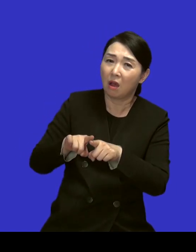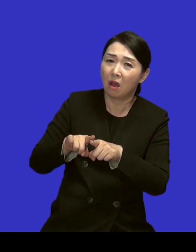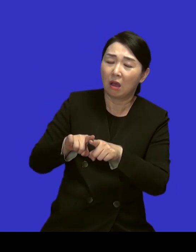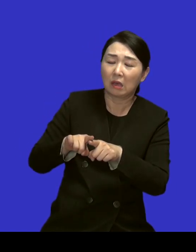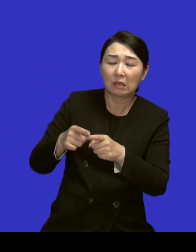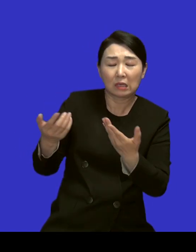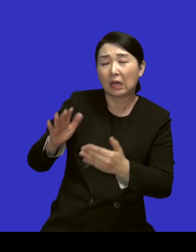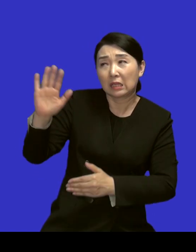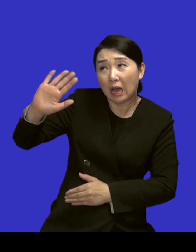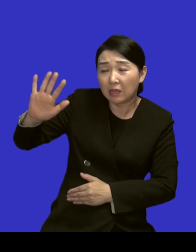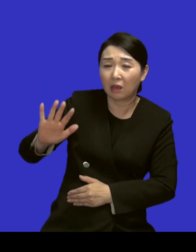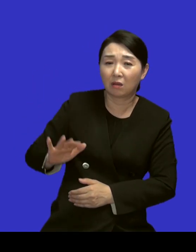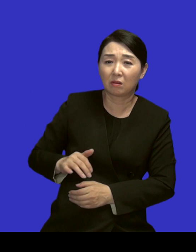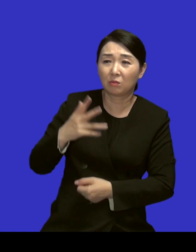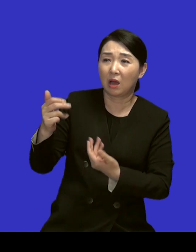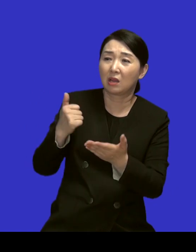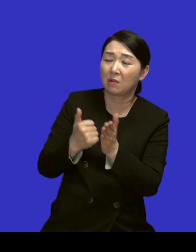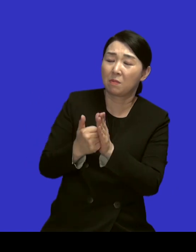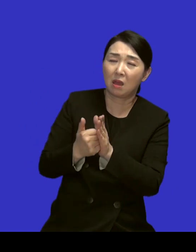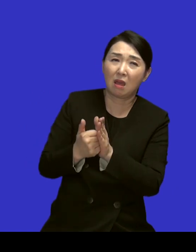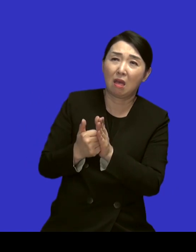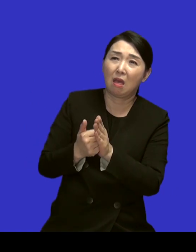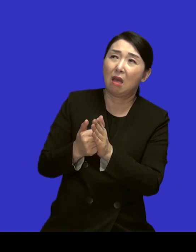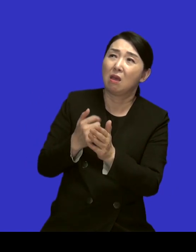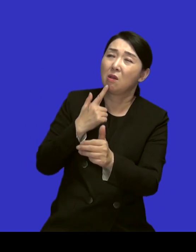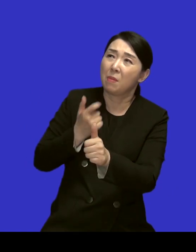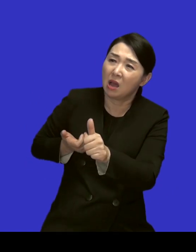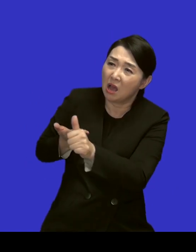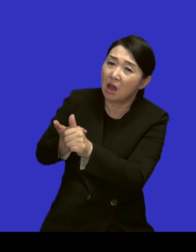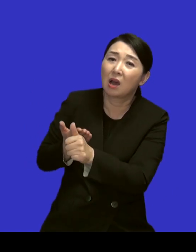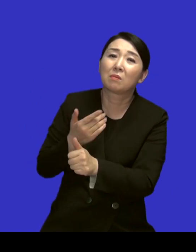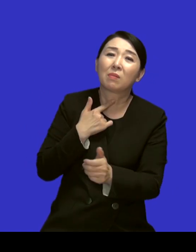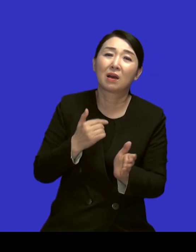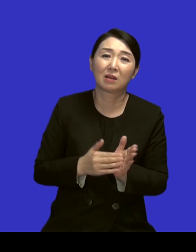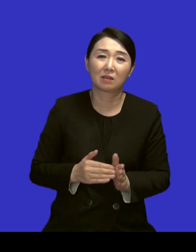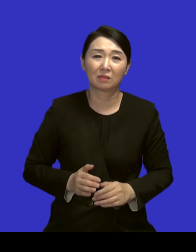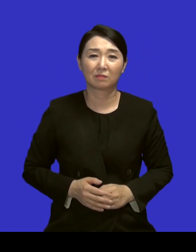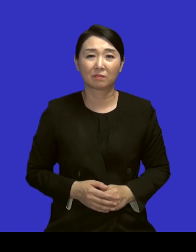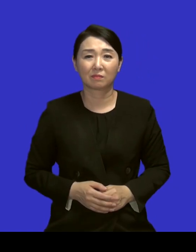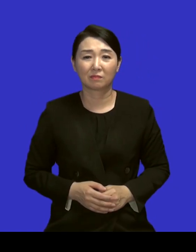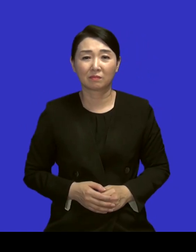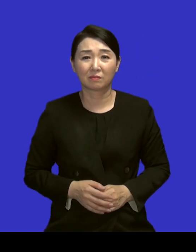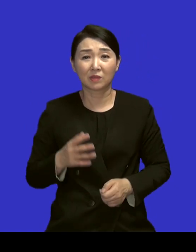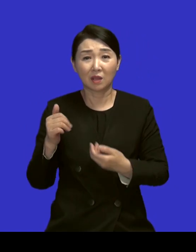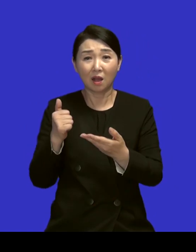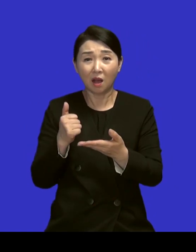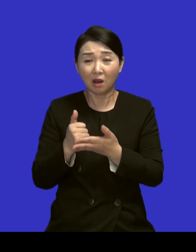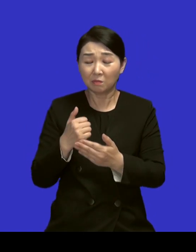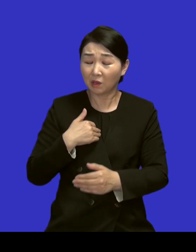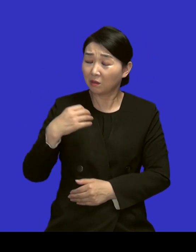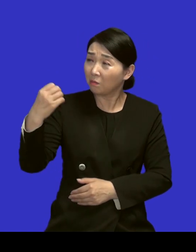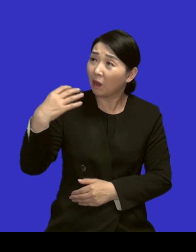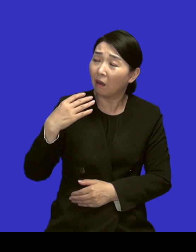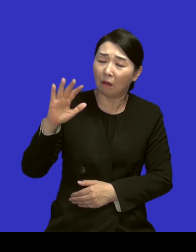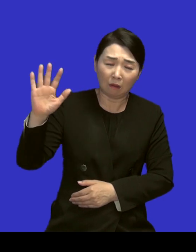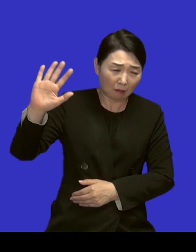막 계속 하나님 앞에 의미 없는 협박질을 하고 있는 거예요. 제가. 네. 하나님 저한테 계속 이러면 진짜 저 하나님 위해서 아무 일도